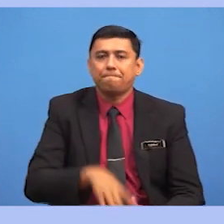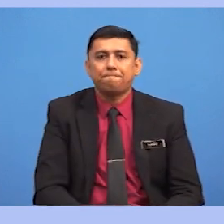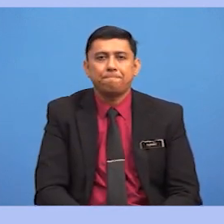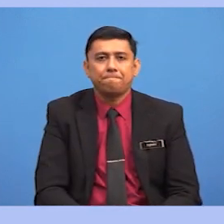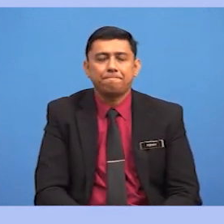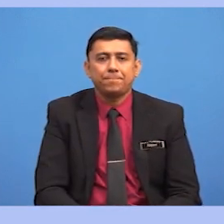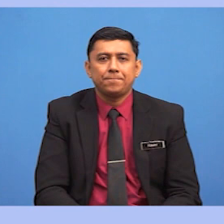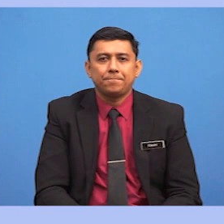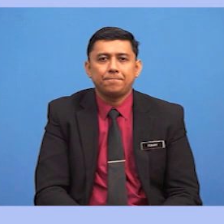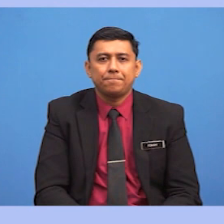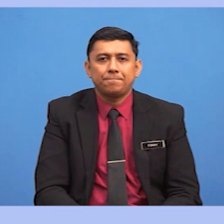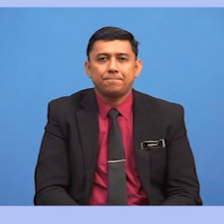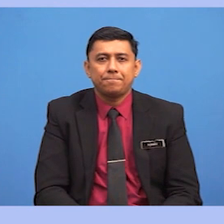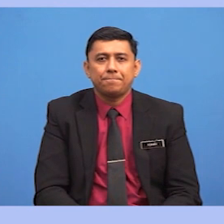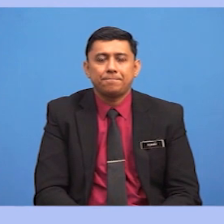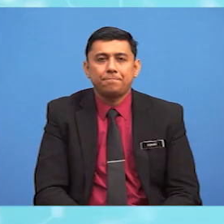2.8.6.